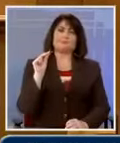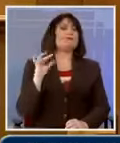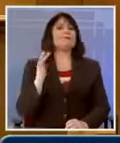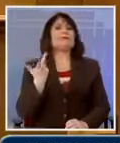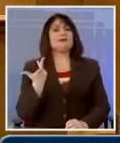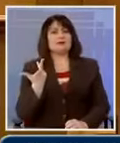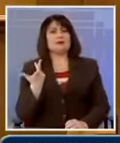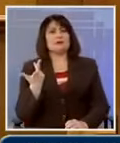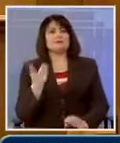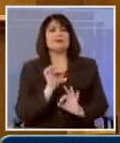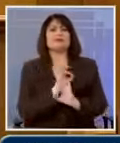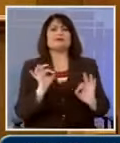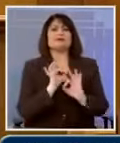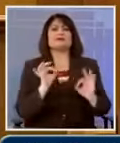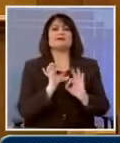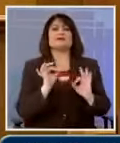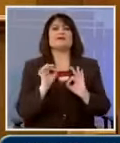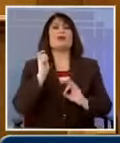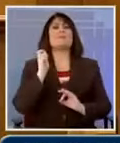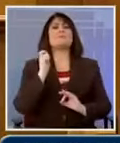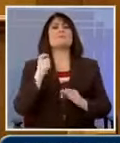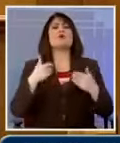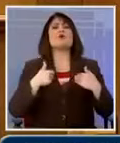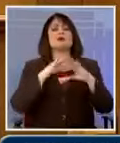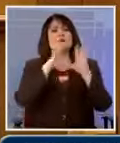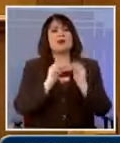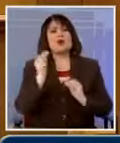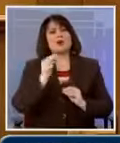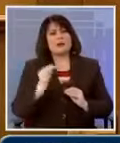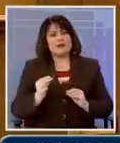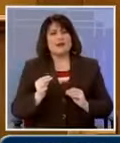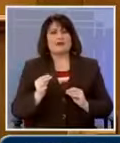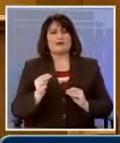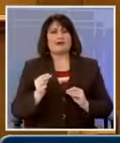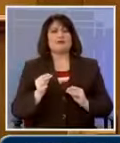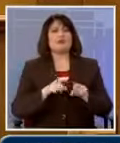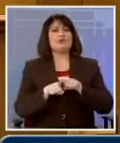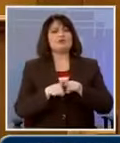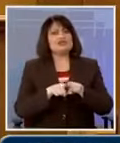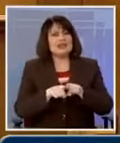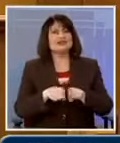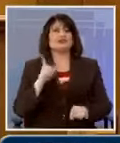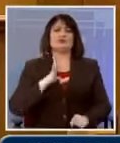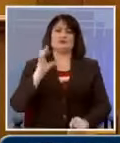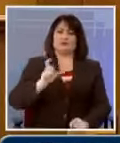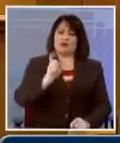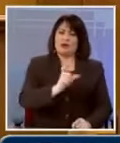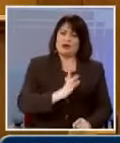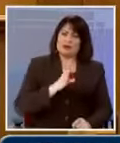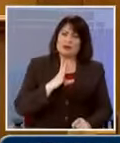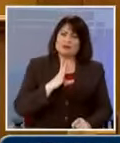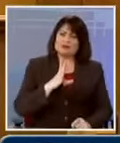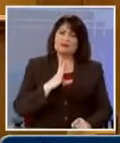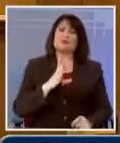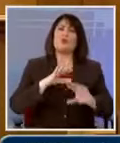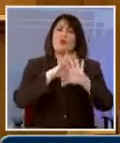αποτελεί τον αδιαπραγμάτευτο πυρήνα της πολιτικής μας σε όλα τα ζητήματα που αφορούν άμεσα τους πολίτες,